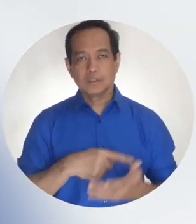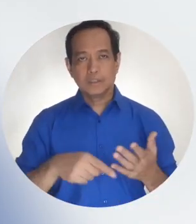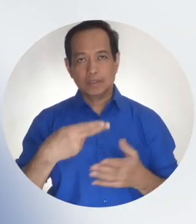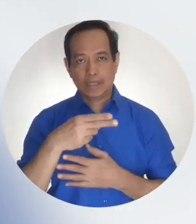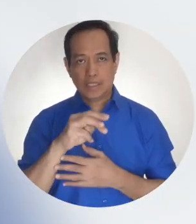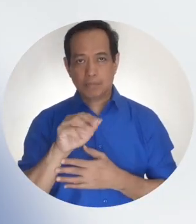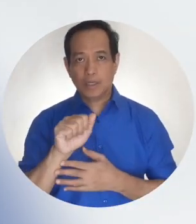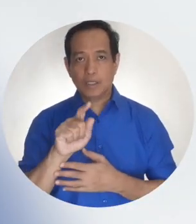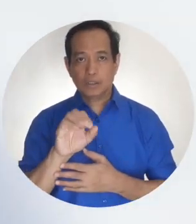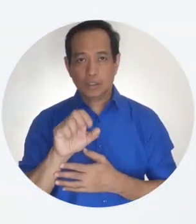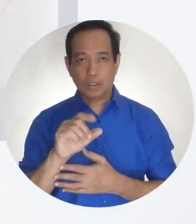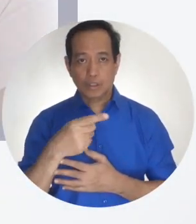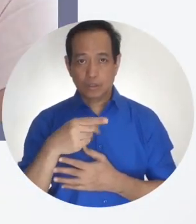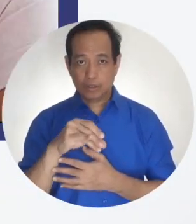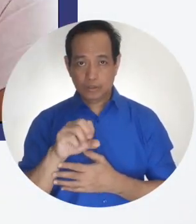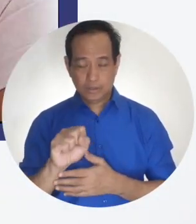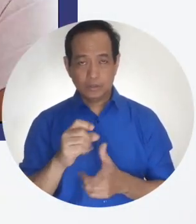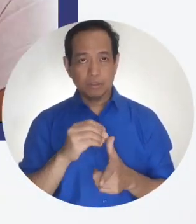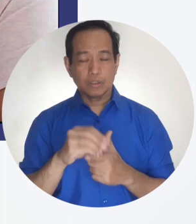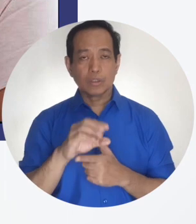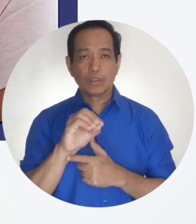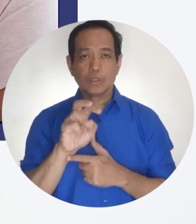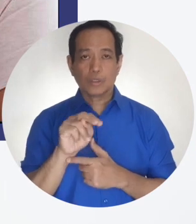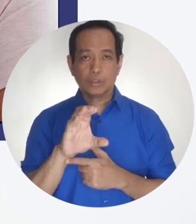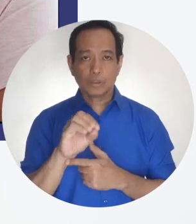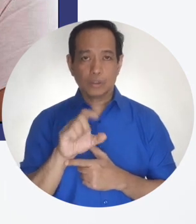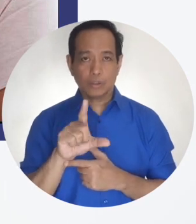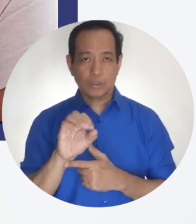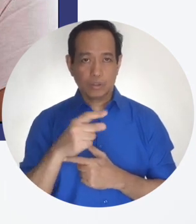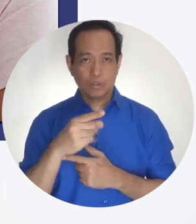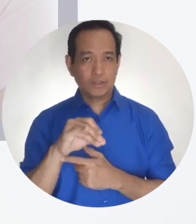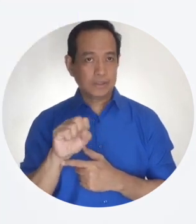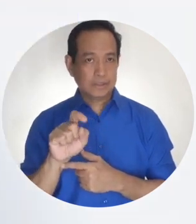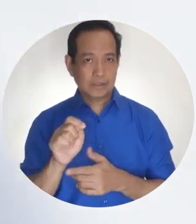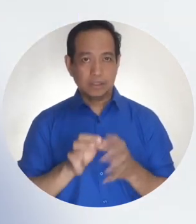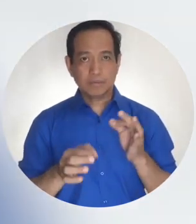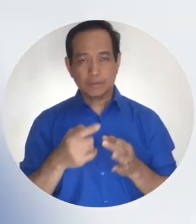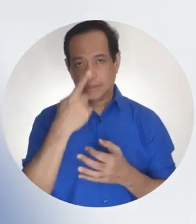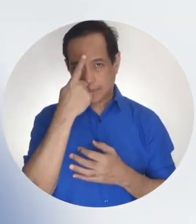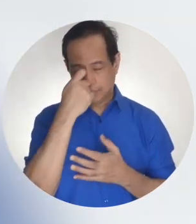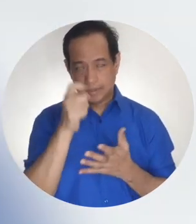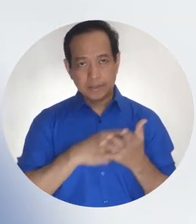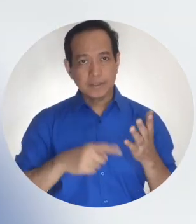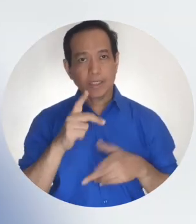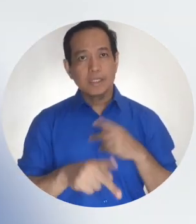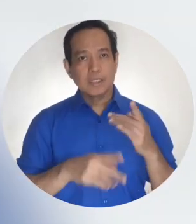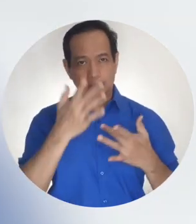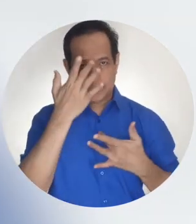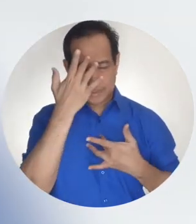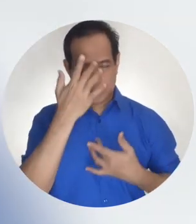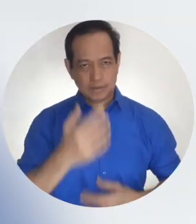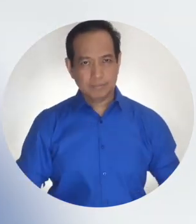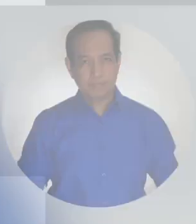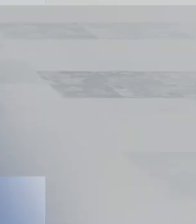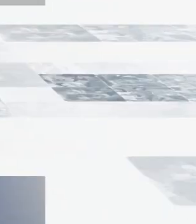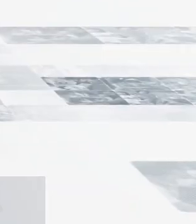Maaaring kumonsulta sa isang hematologist or oncologist kapag nagsususpetsa ng sakit na ganito.